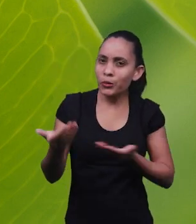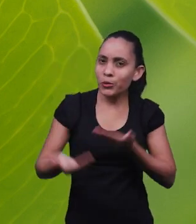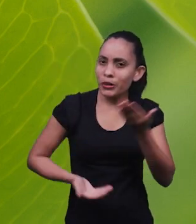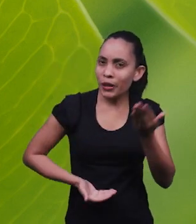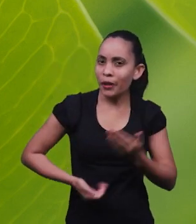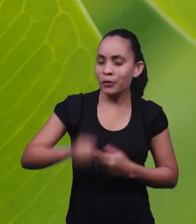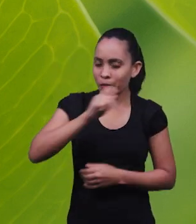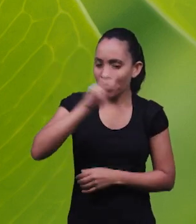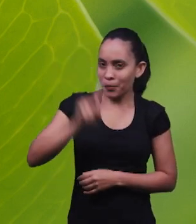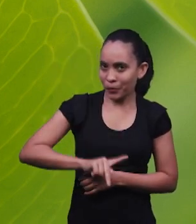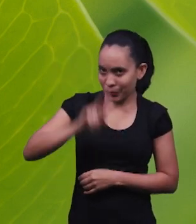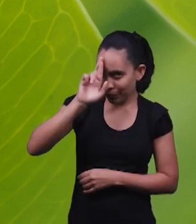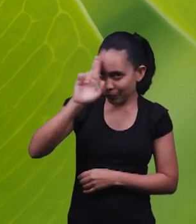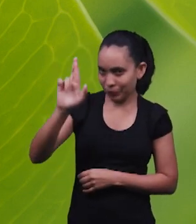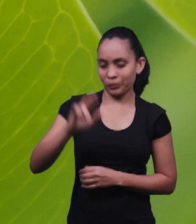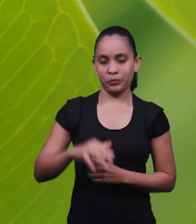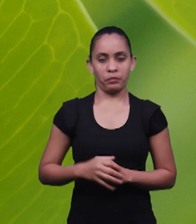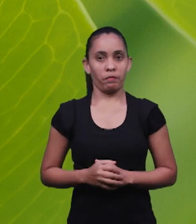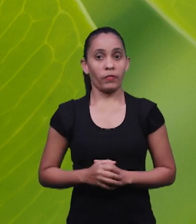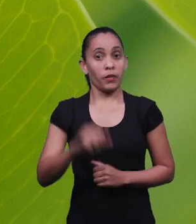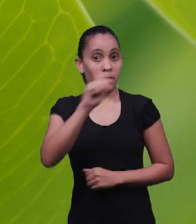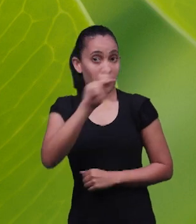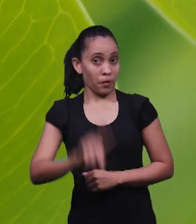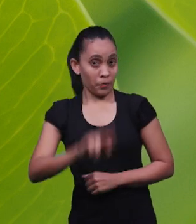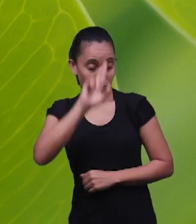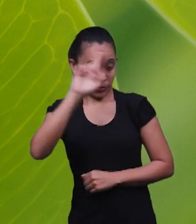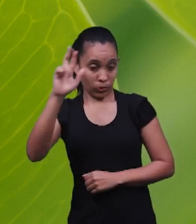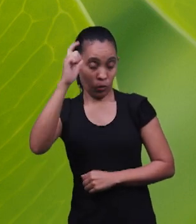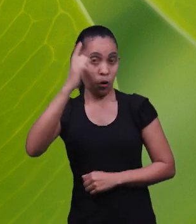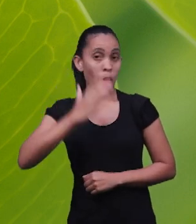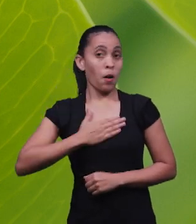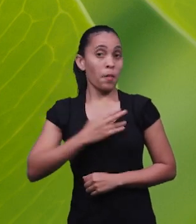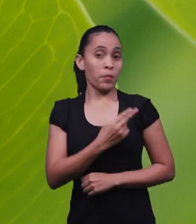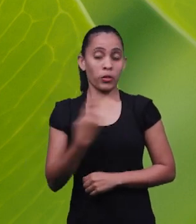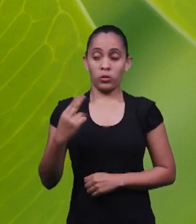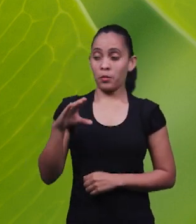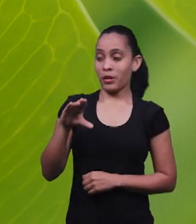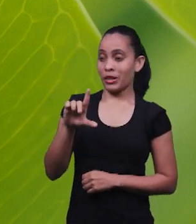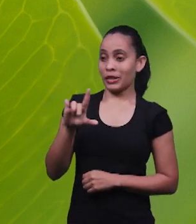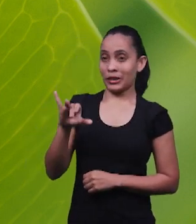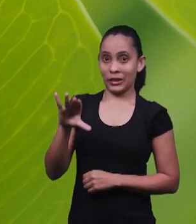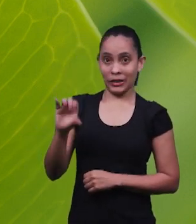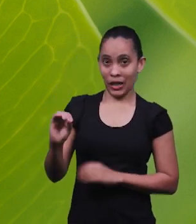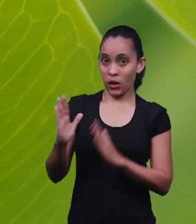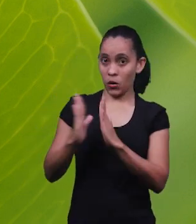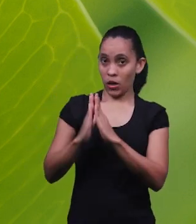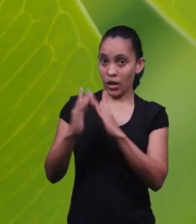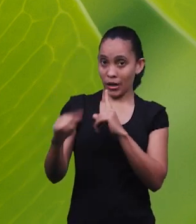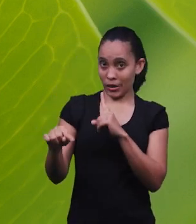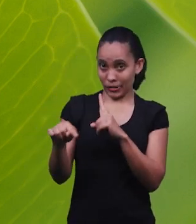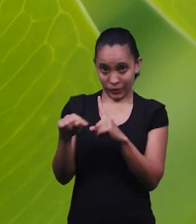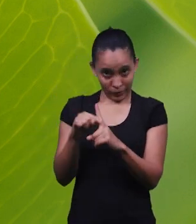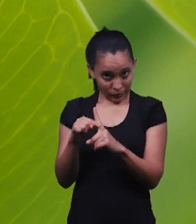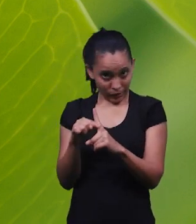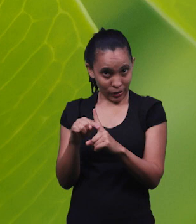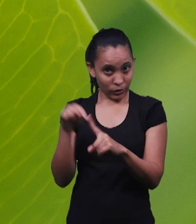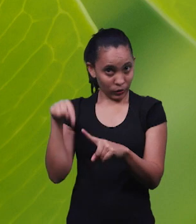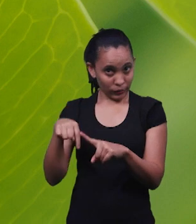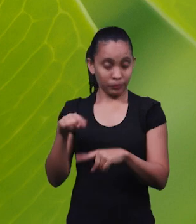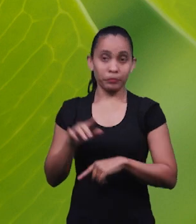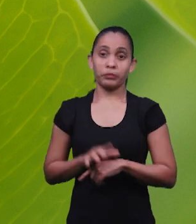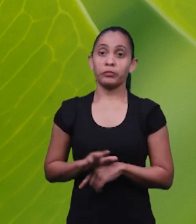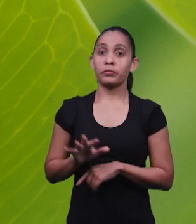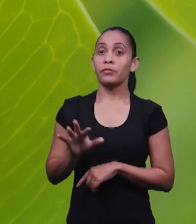tous les frères et sœurs. La paix du Seigneur Jésus. Mes frères, la paix du Seigneur, je m'appelle Célio. Je suis de l'église